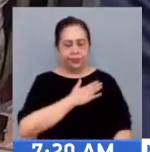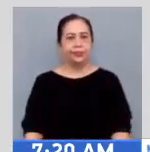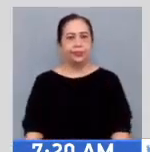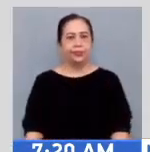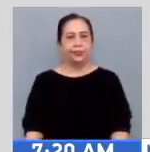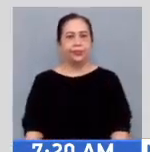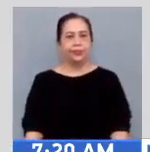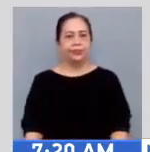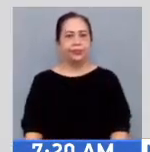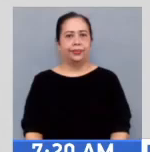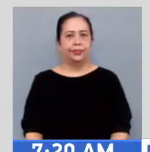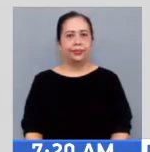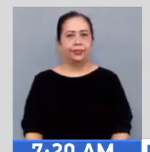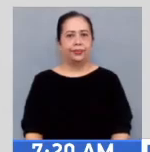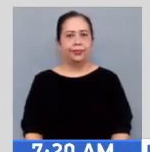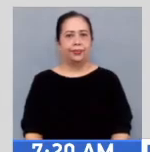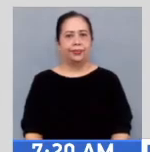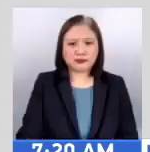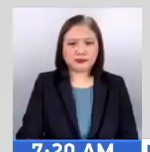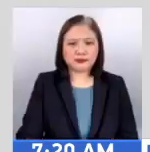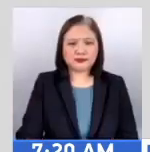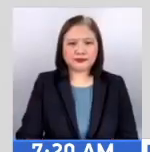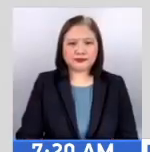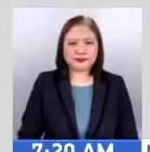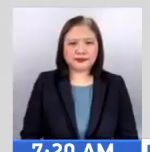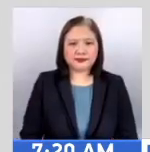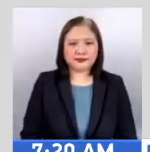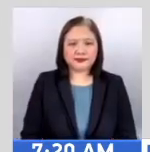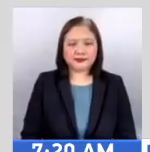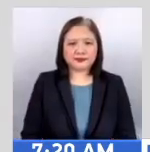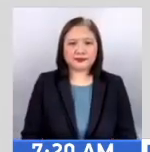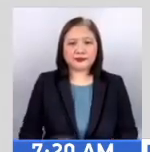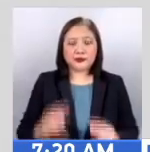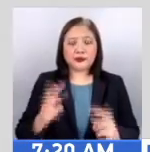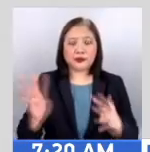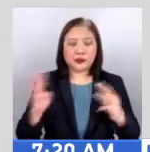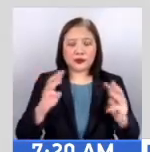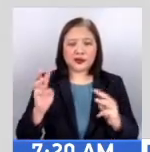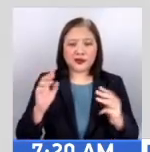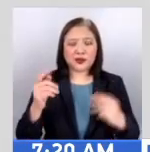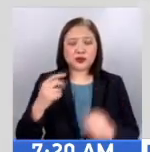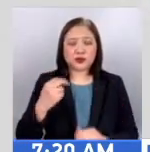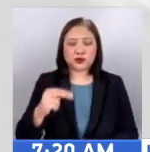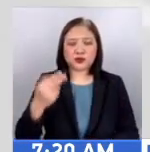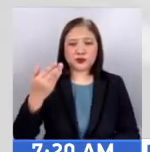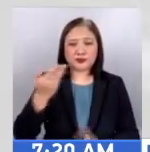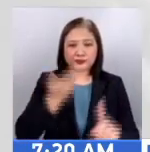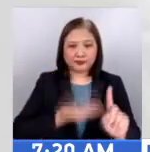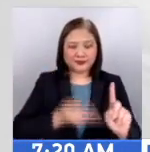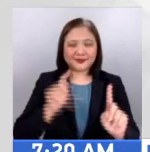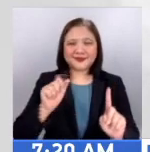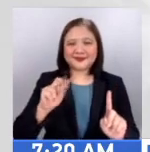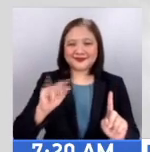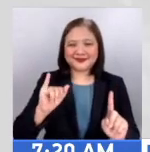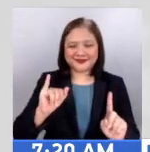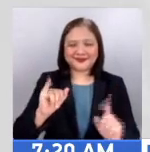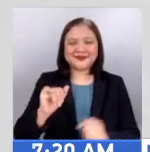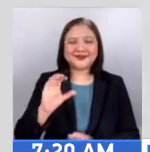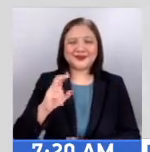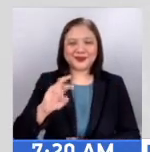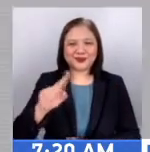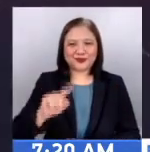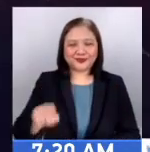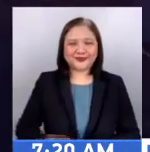Pilipino. Ang ulat panahon ni GMA Resident Meteorologist Nathaniel Mangtani Cruz.